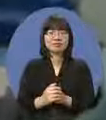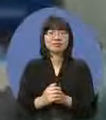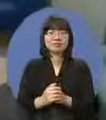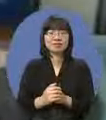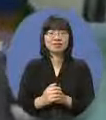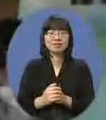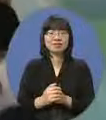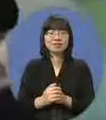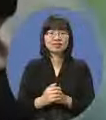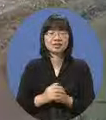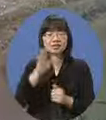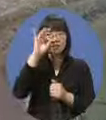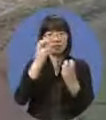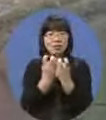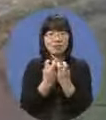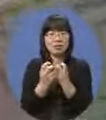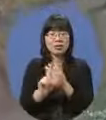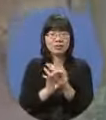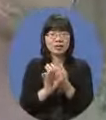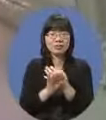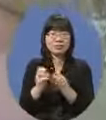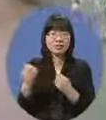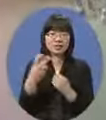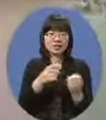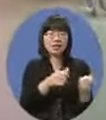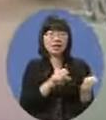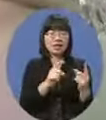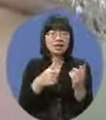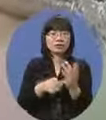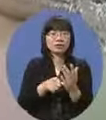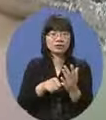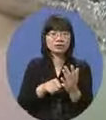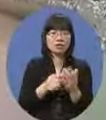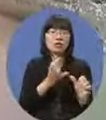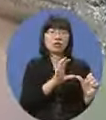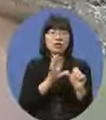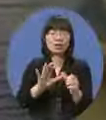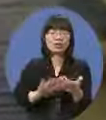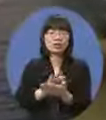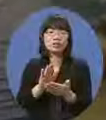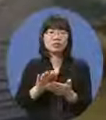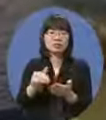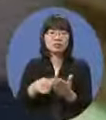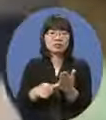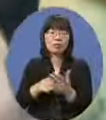주현 씨가 찾은 방법은 바로 재활용품을 이용한 놀이도구 만들기였습니다.